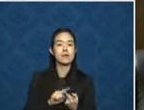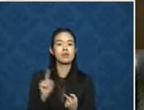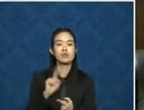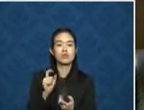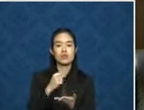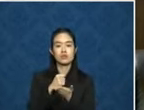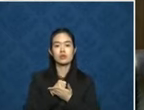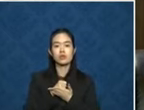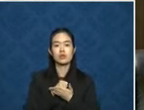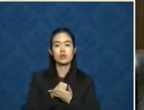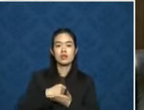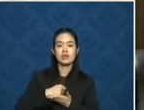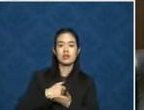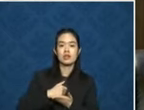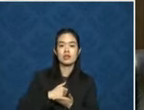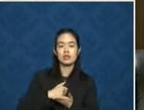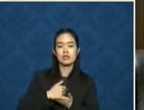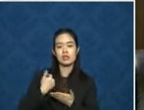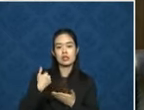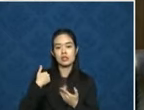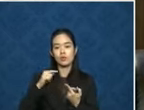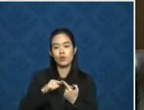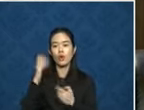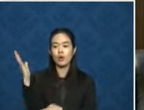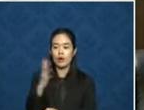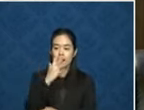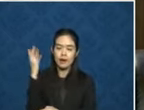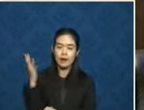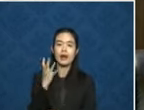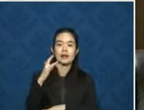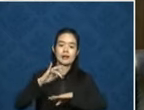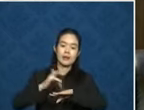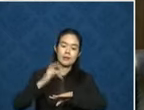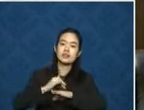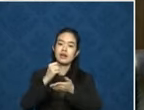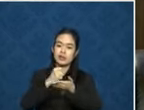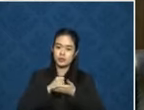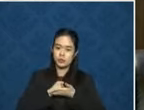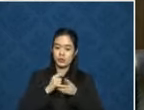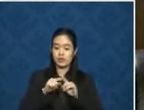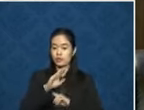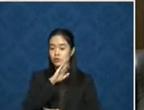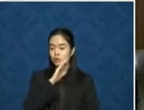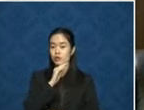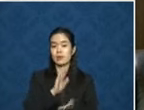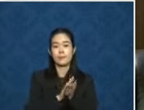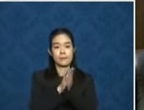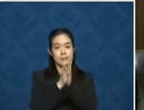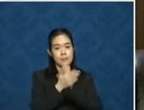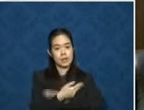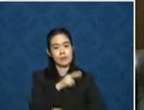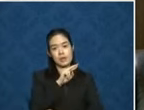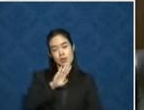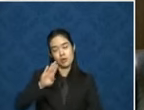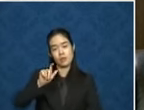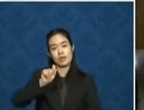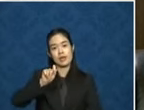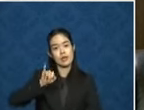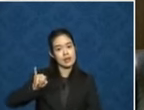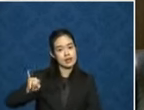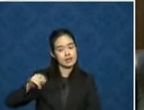ครับแต่เมื่อมีเทคโนโลยีเข้ามาเกี่ยวข้องการจะควบคุมปัจจั